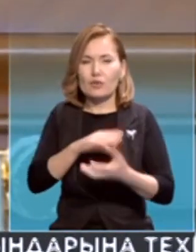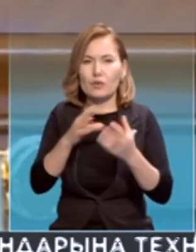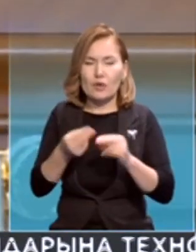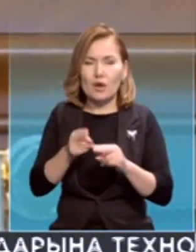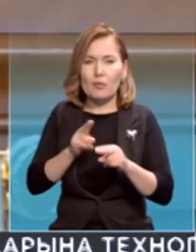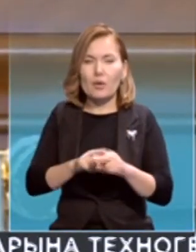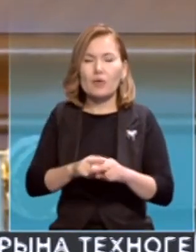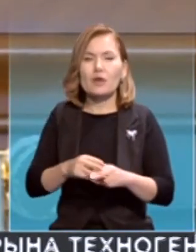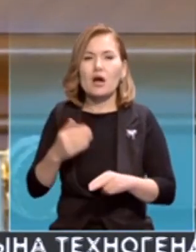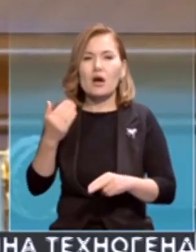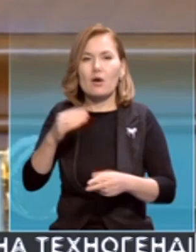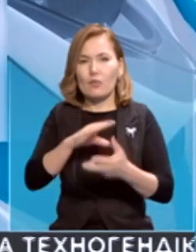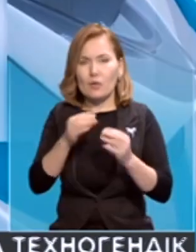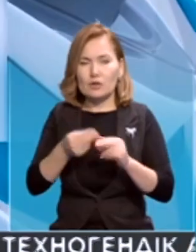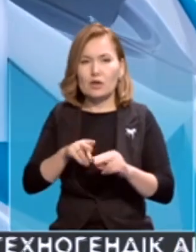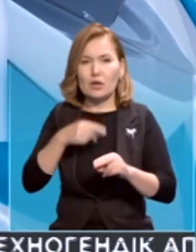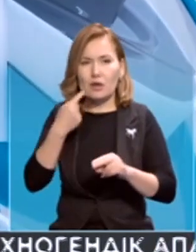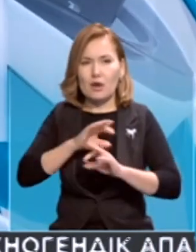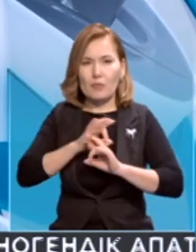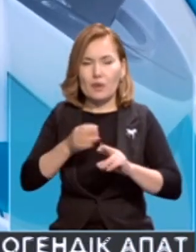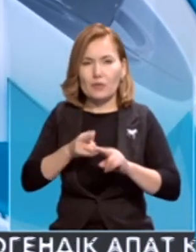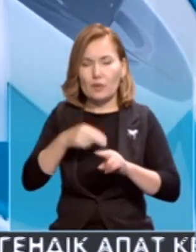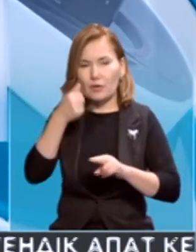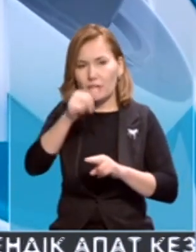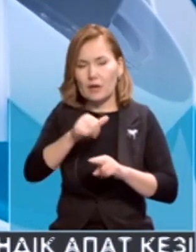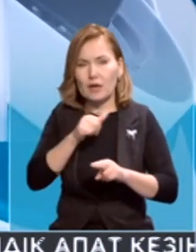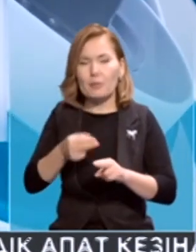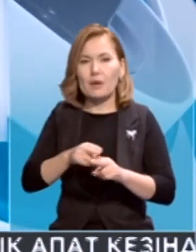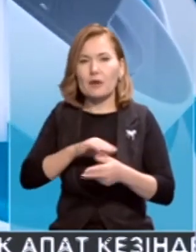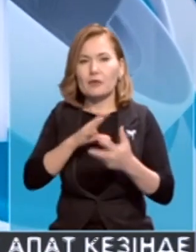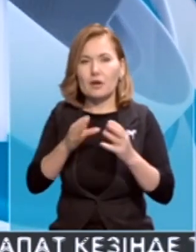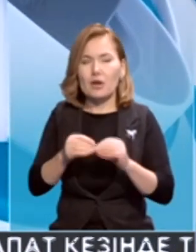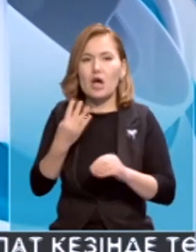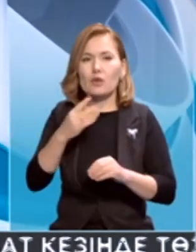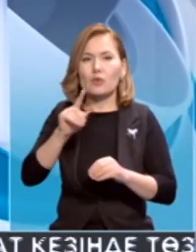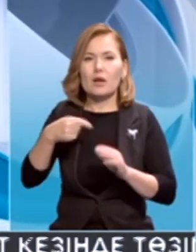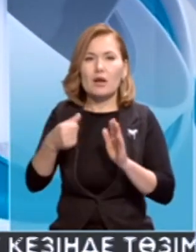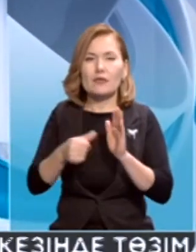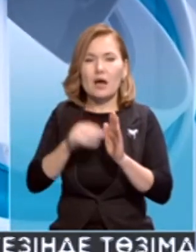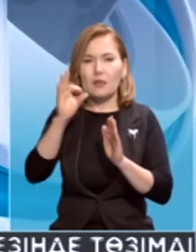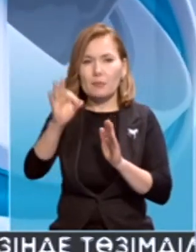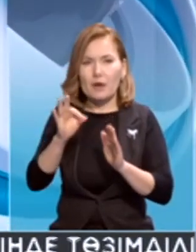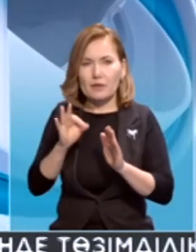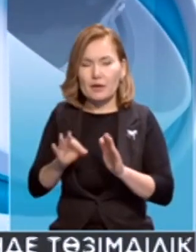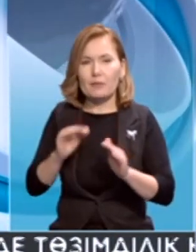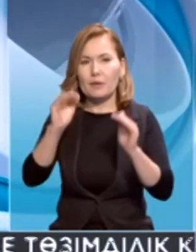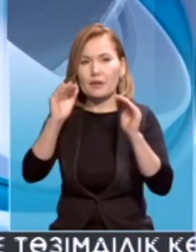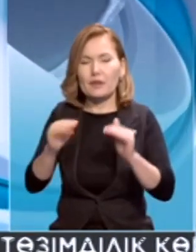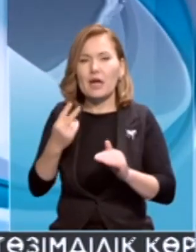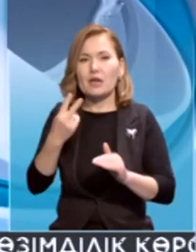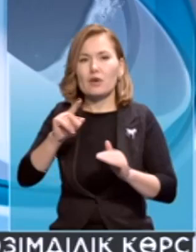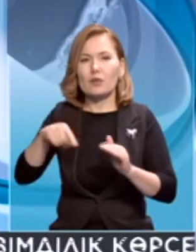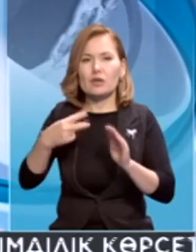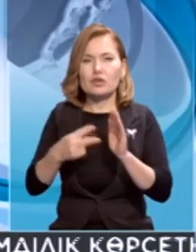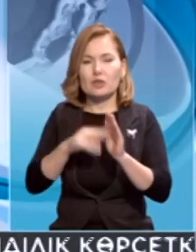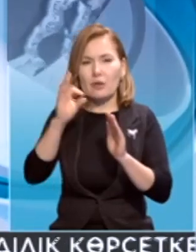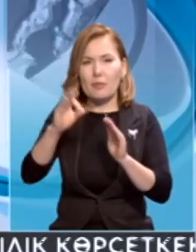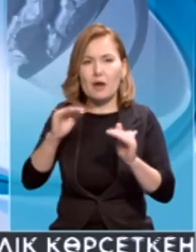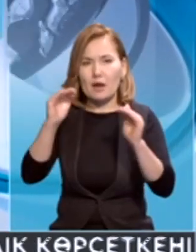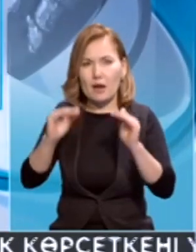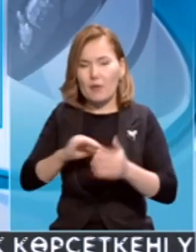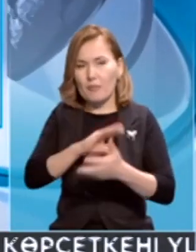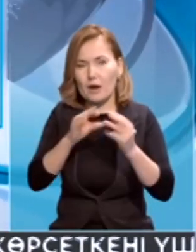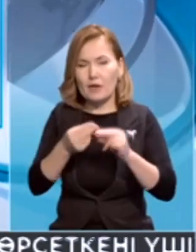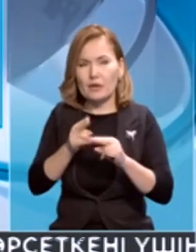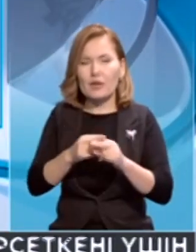жолы үкімет отырысында тағы еске салды. Мысалы, биыл саладағы өсім деңгейі 4,6%-дан 2,7%-ға дейін түскен, ал